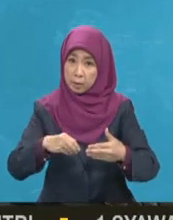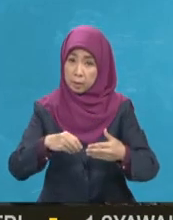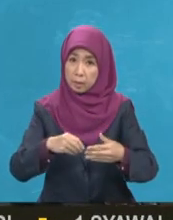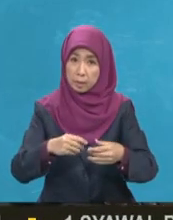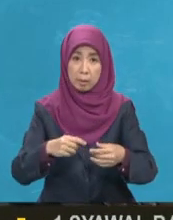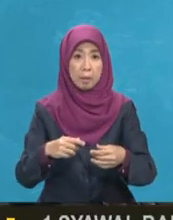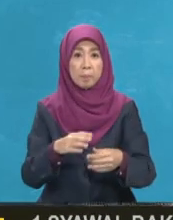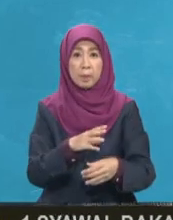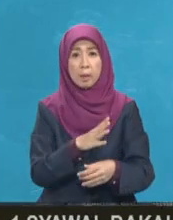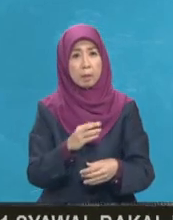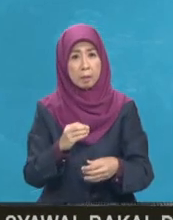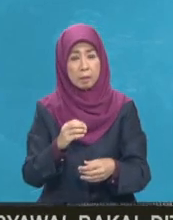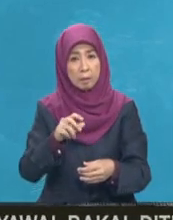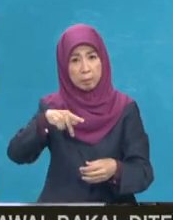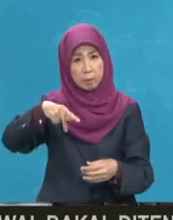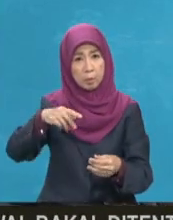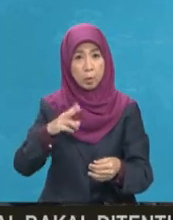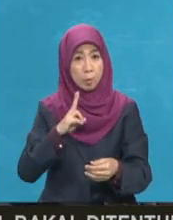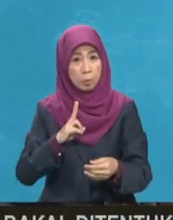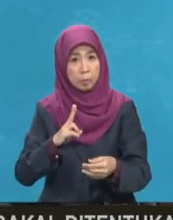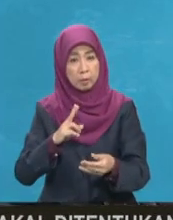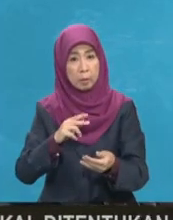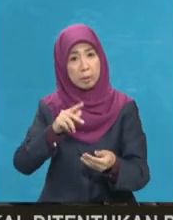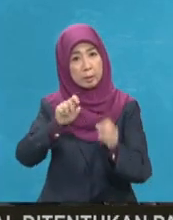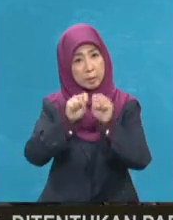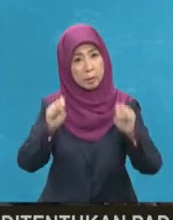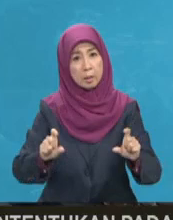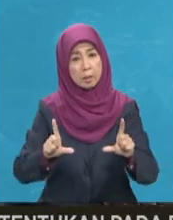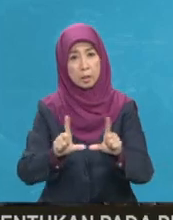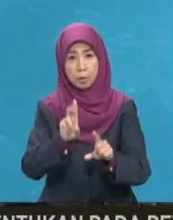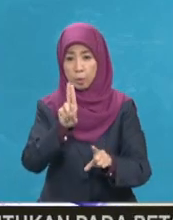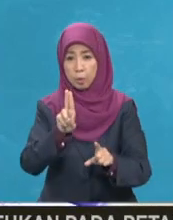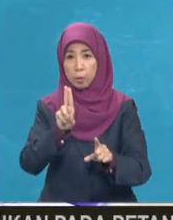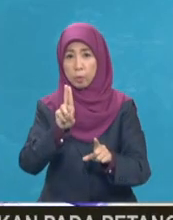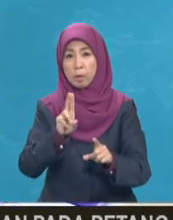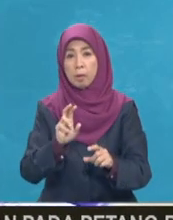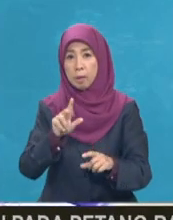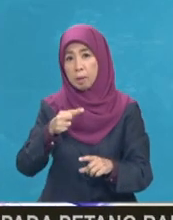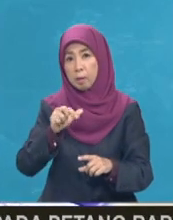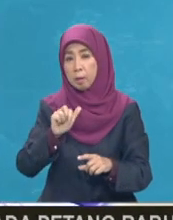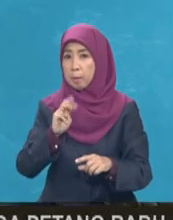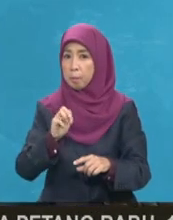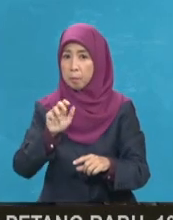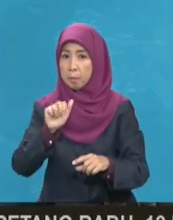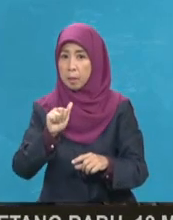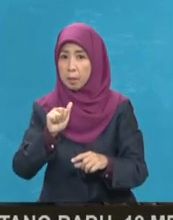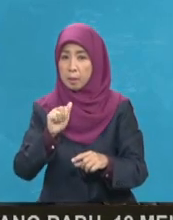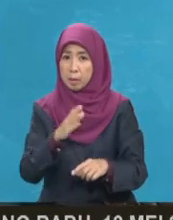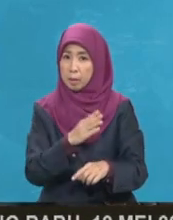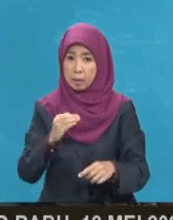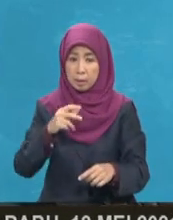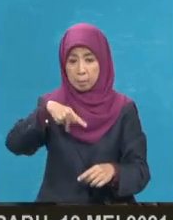Cemerlang dalam sejauh peperiksaan ogama Brunei dan 21 pelajar Cemerlang dalam penilaian sekolah rendah